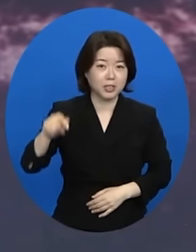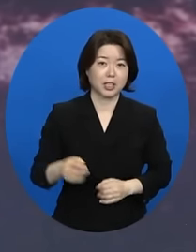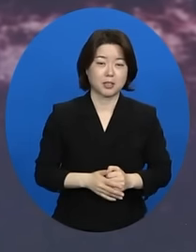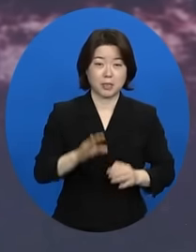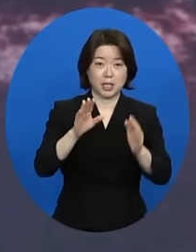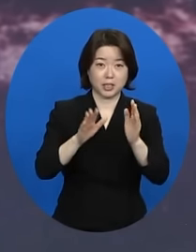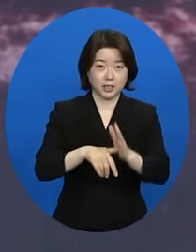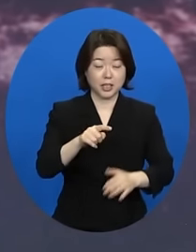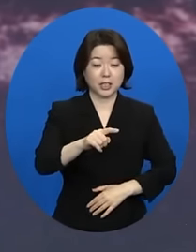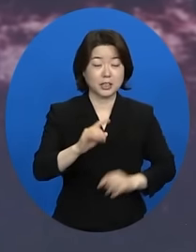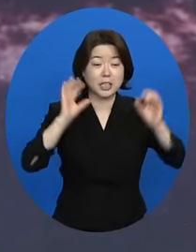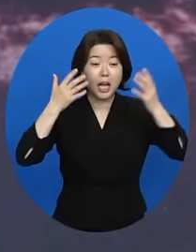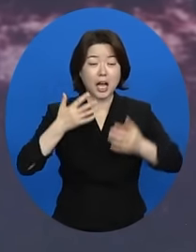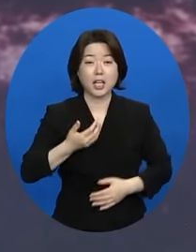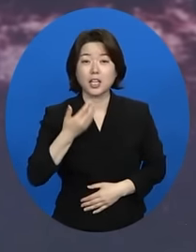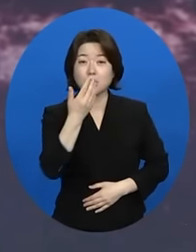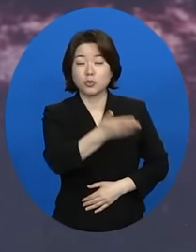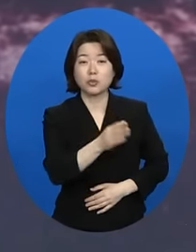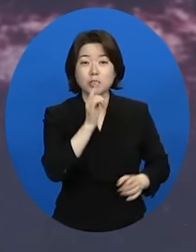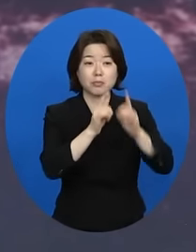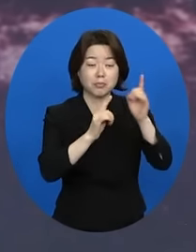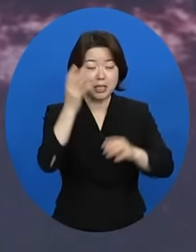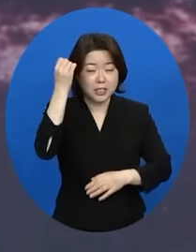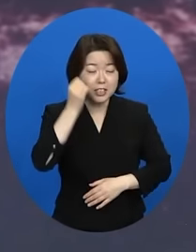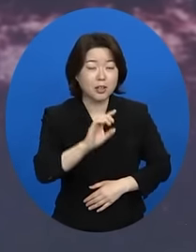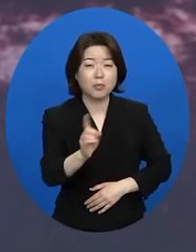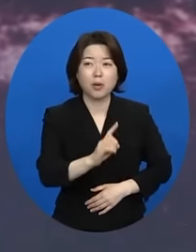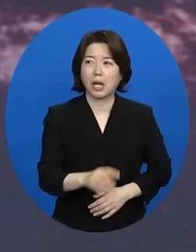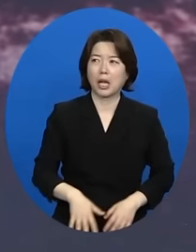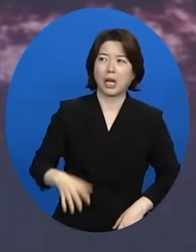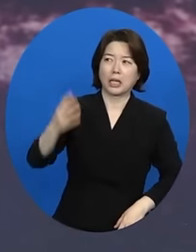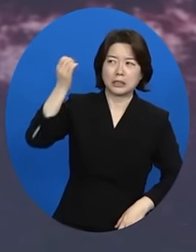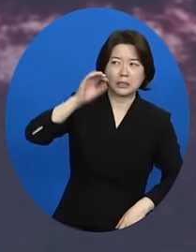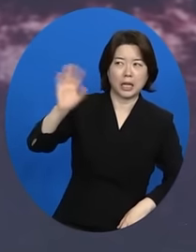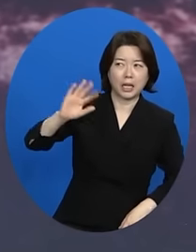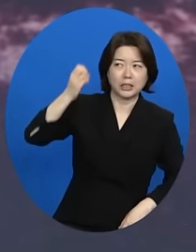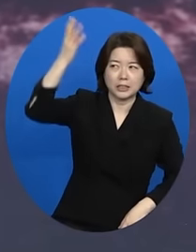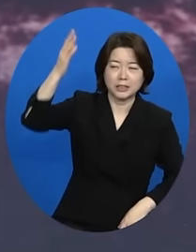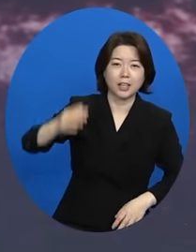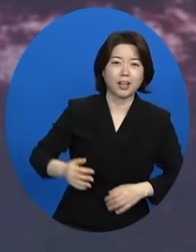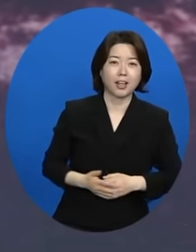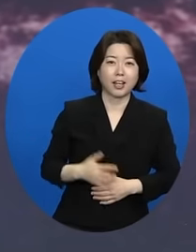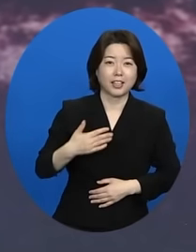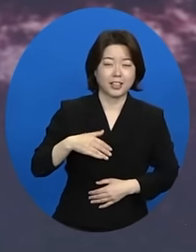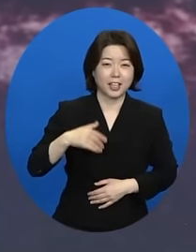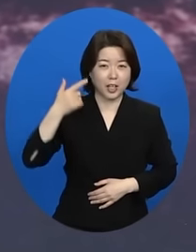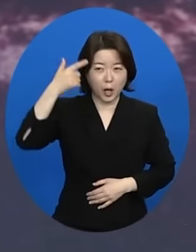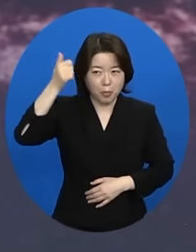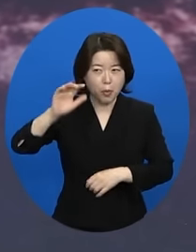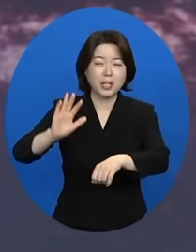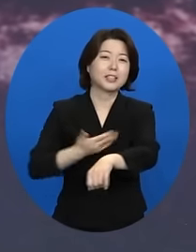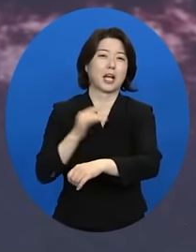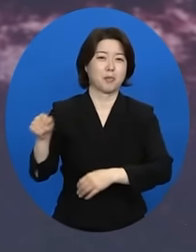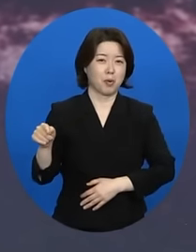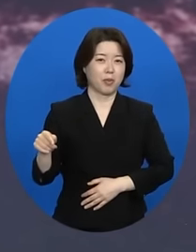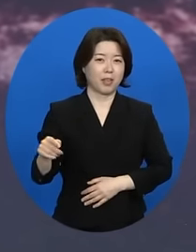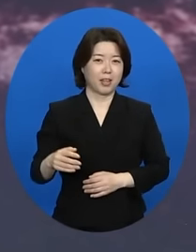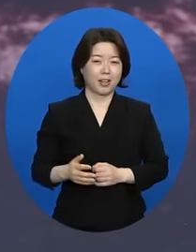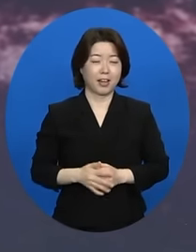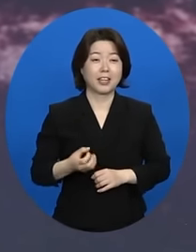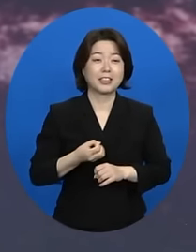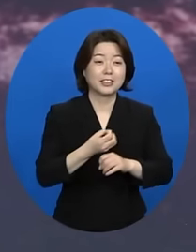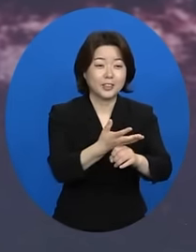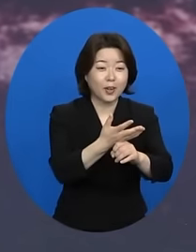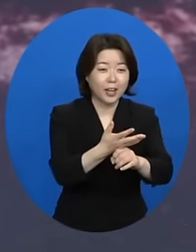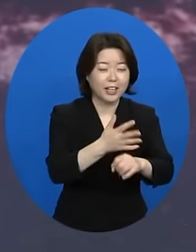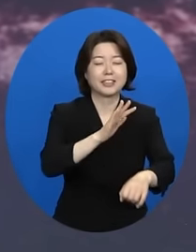그때 그 아이에게 주신 말씀은 기억나십니까? 기억이 안 납니다. 근데 그건 제가 봤을 때는 목사님 잘못인 것 같아요. 전하신 분이